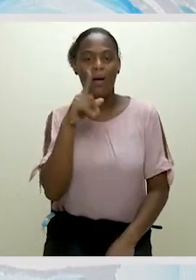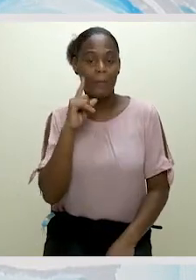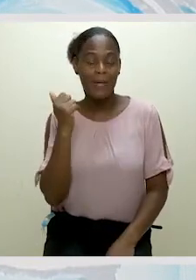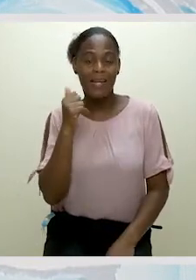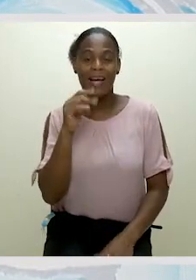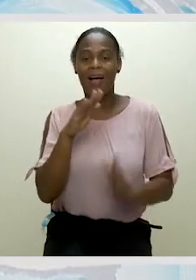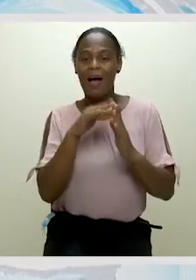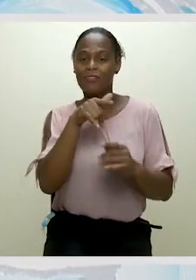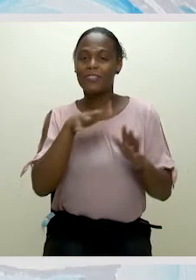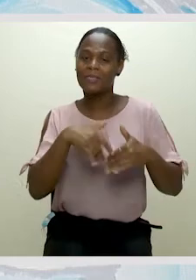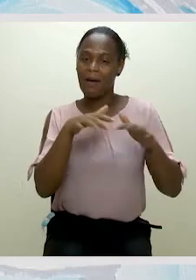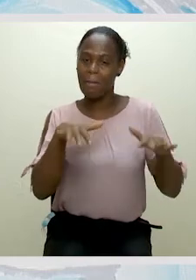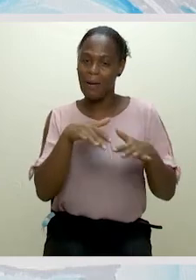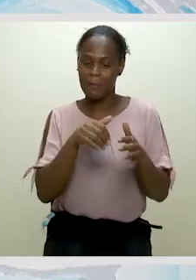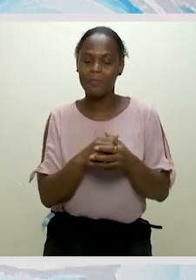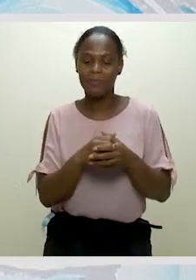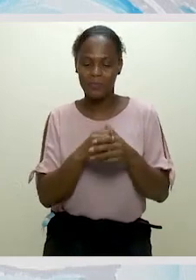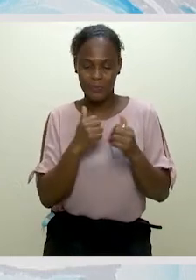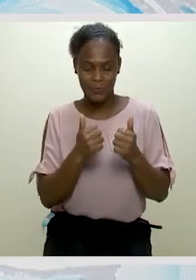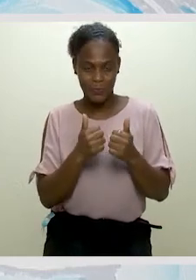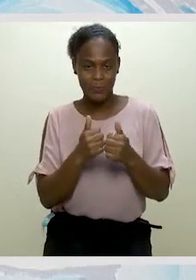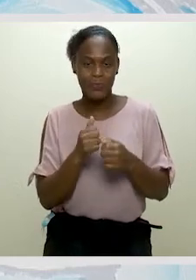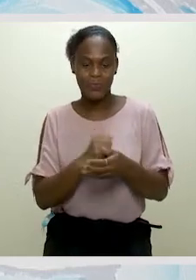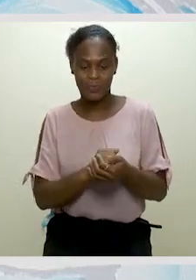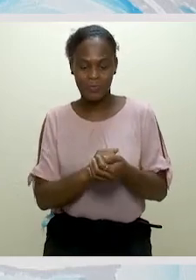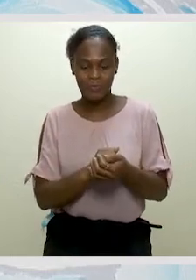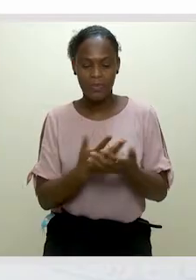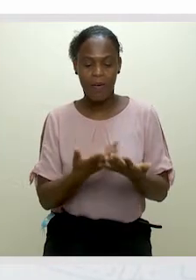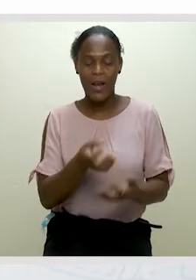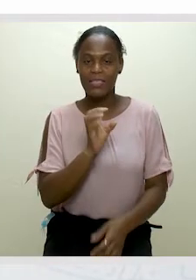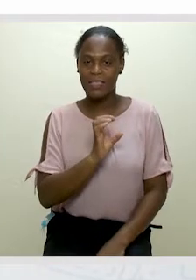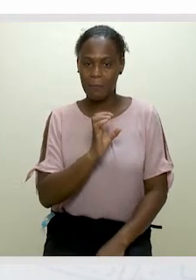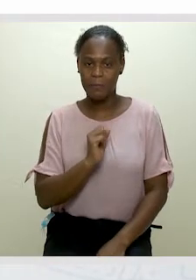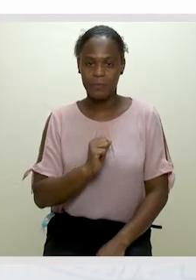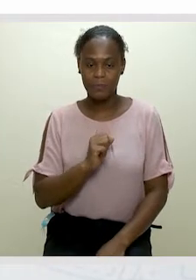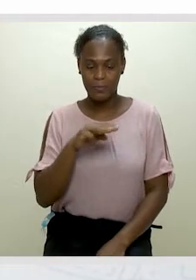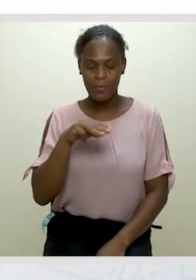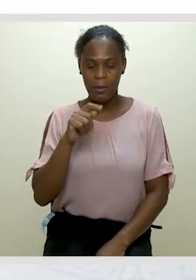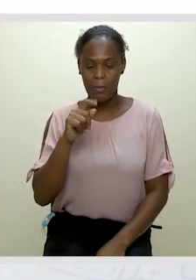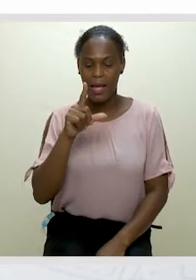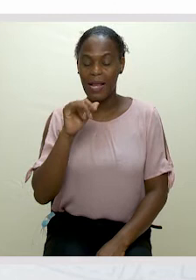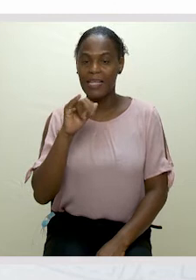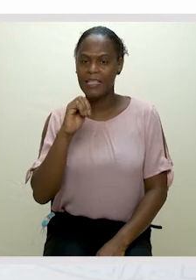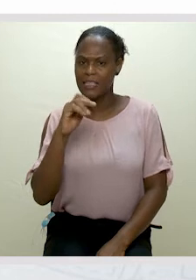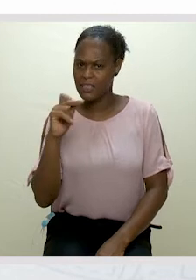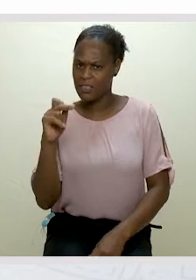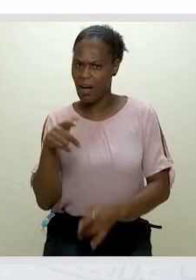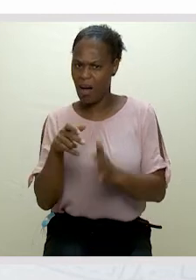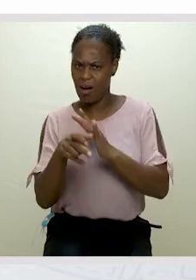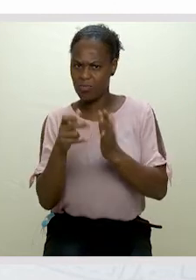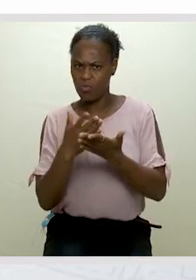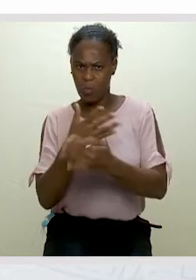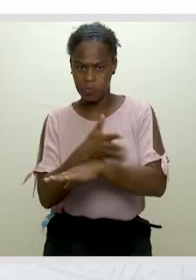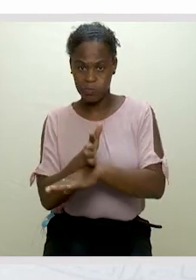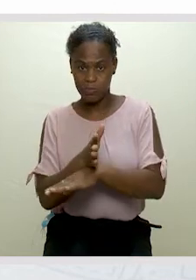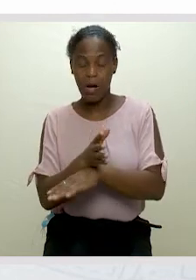elle habite à Praia, près de nous, n'est-ce pas? Le C. Mélissa est en